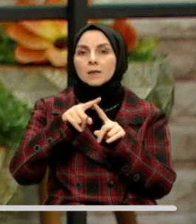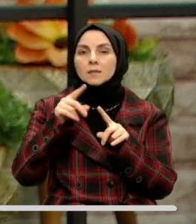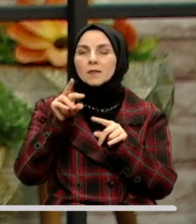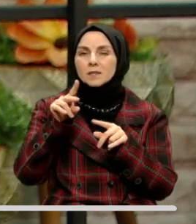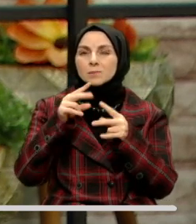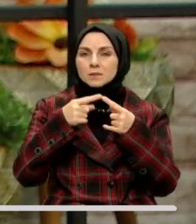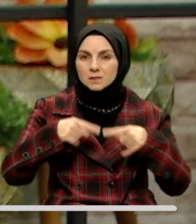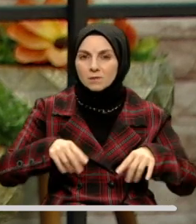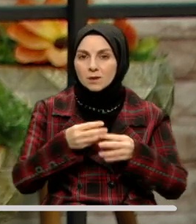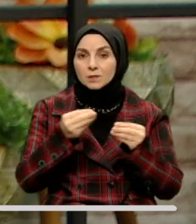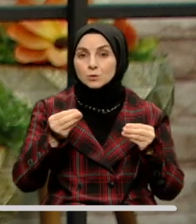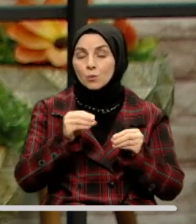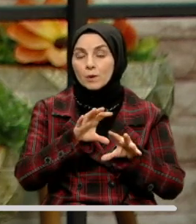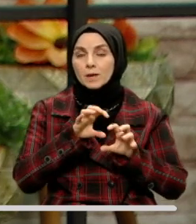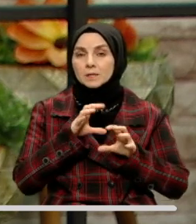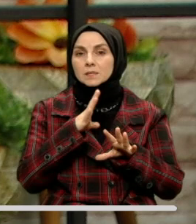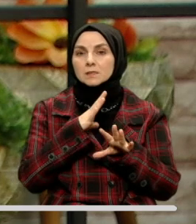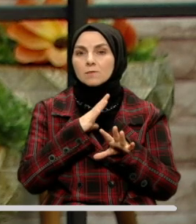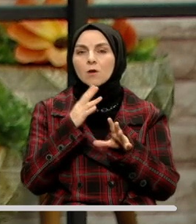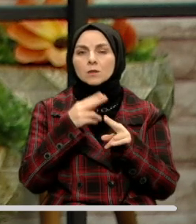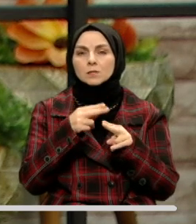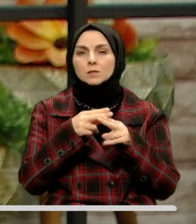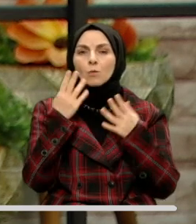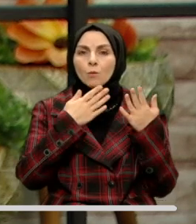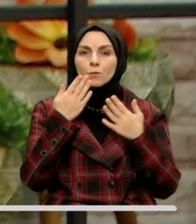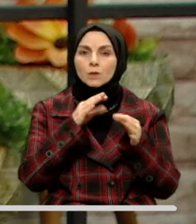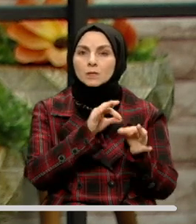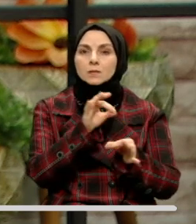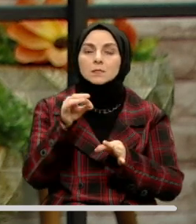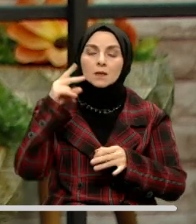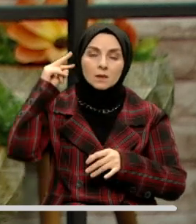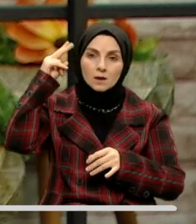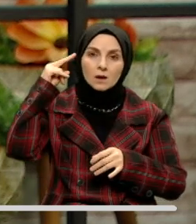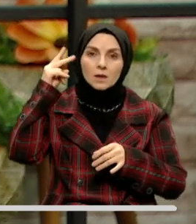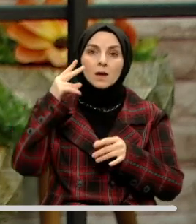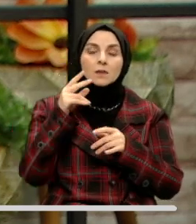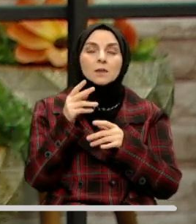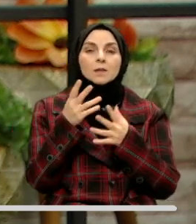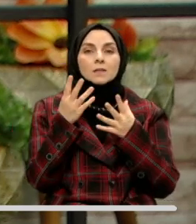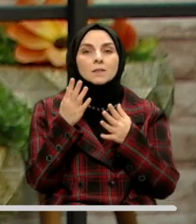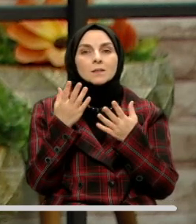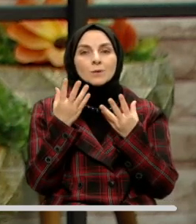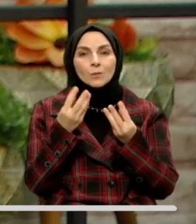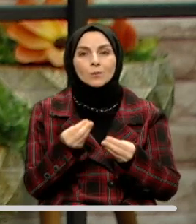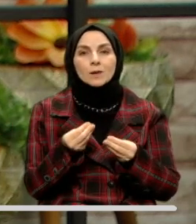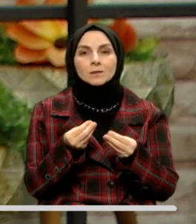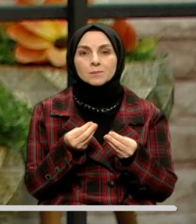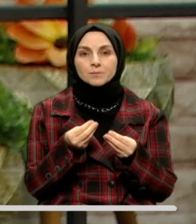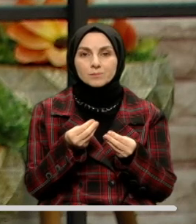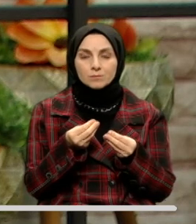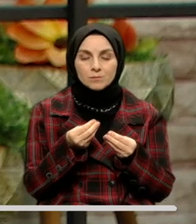çok geniş, hızlı okuma becerisi var, hayal kurabiliyor. Bizden istenileni, evet öğrenci konuyu biliyor